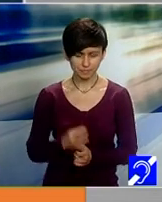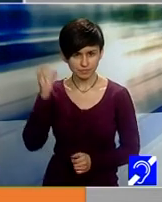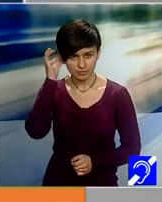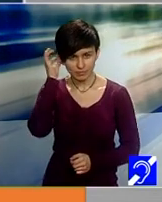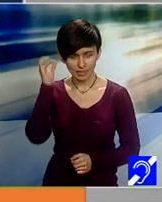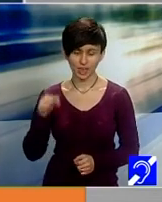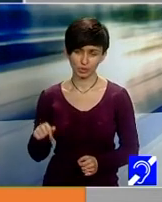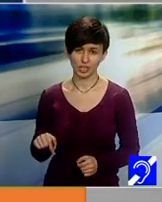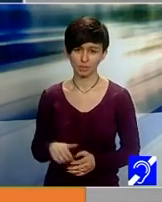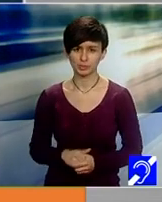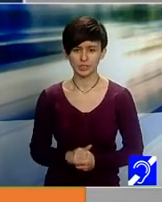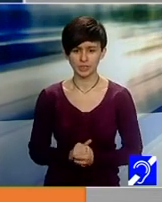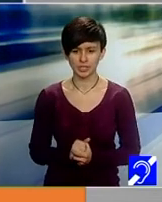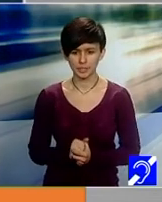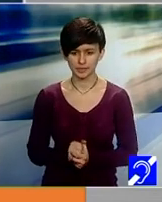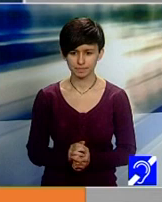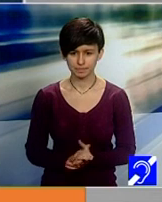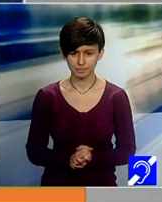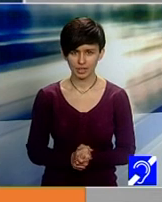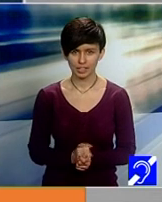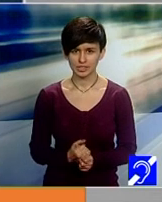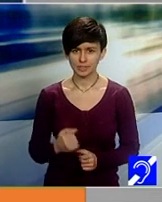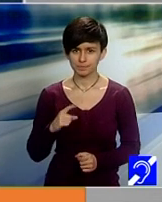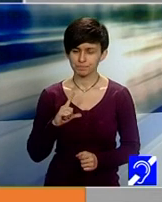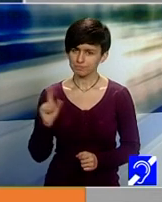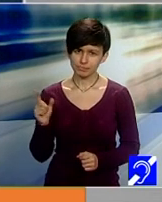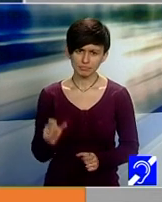Ei bine, așa... Nu chiar străjer, că...